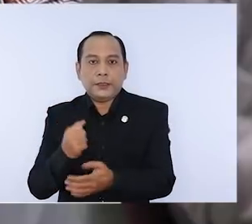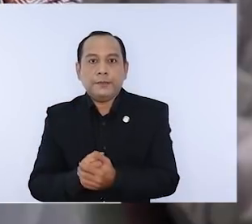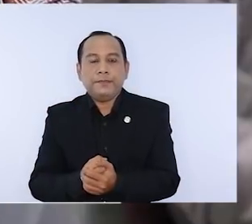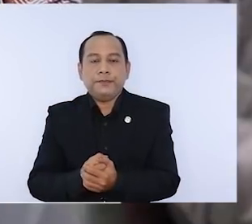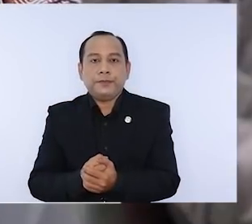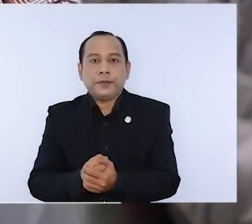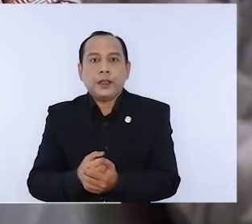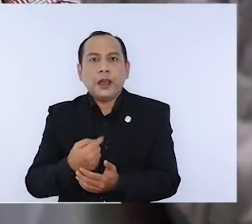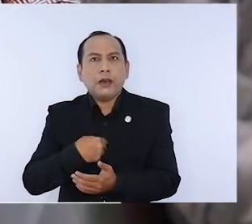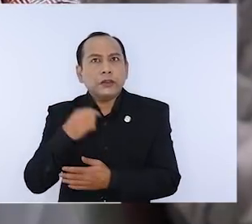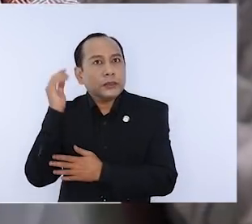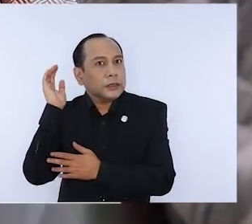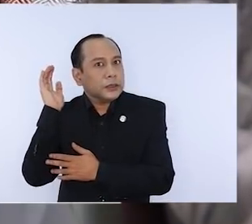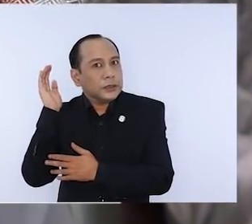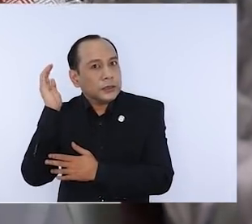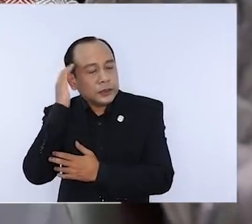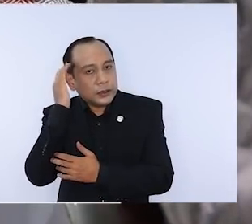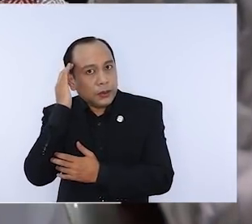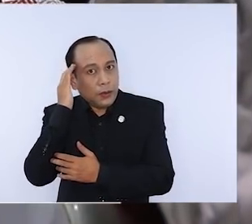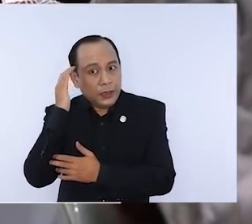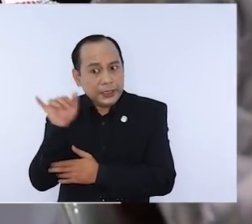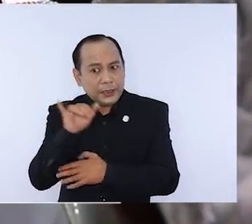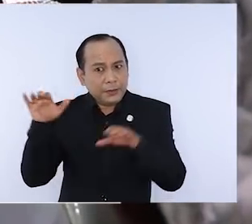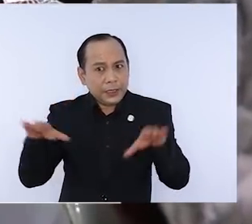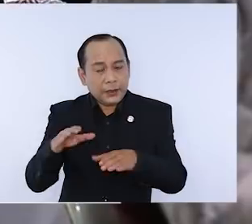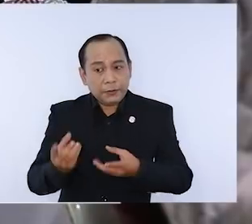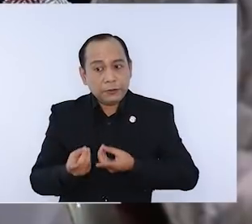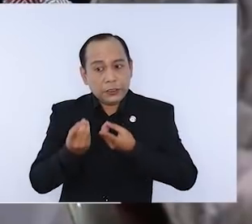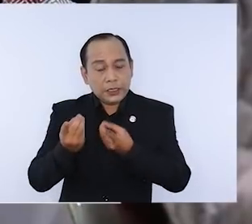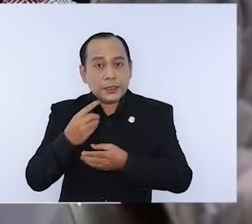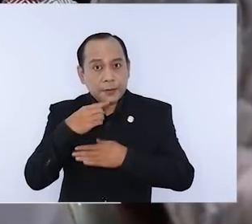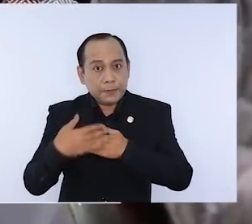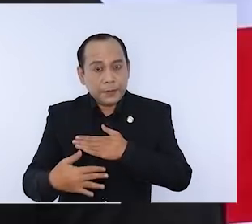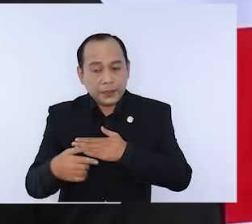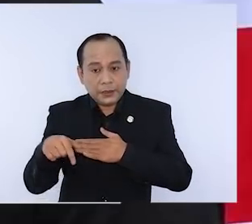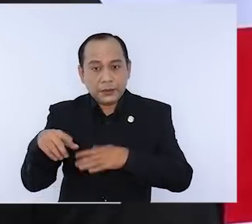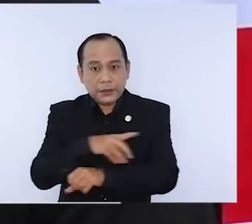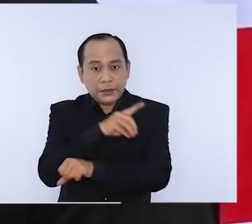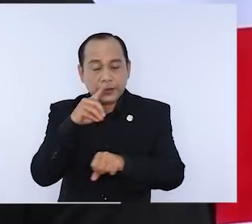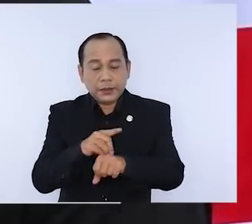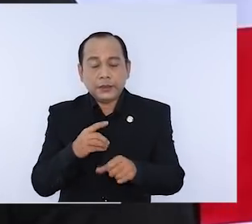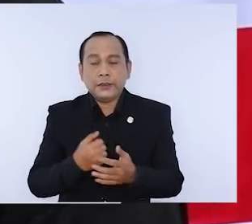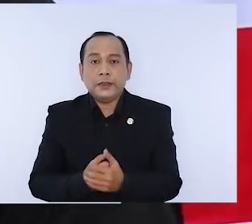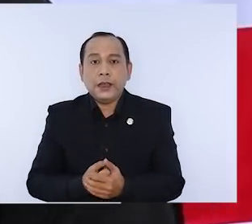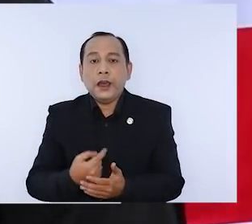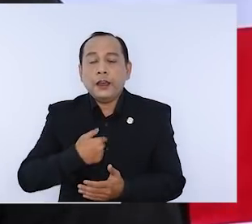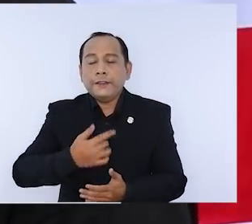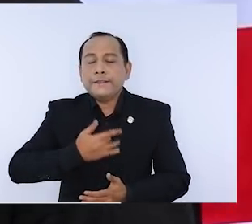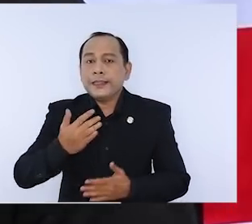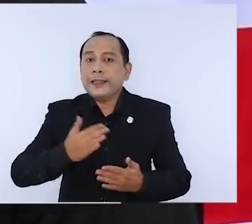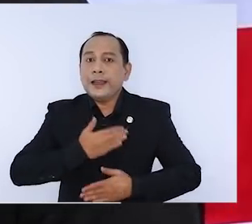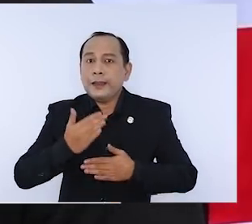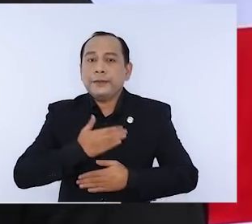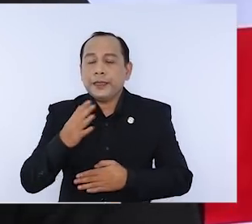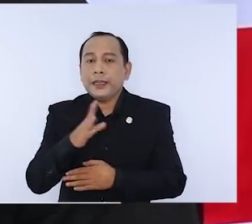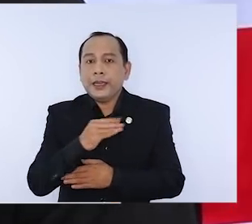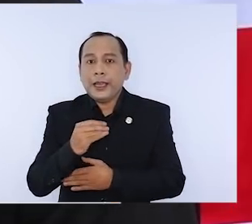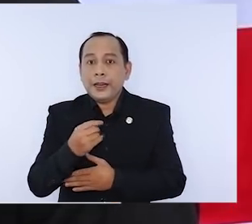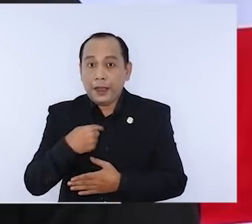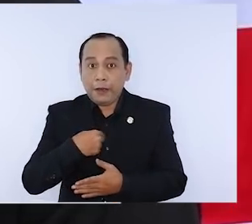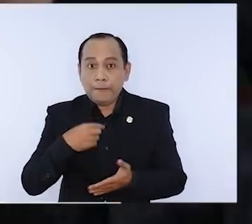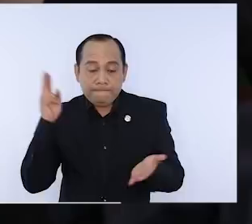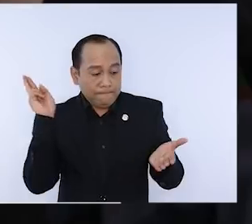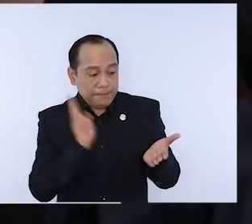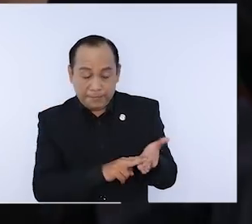na meron pong ganitong aktibidad, blood donation dito sa ating distrito, tuwang-tuwa po ako at nagpalista po